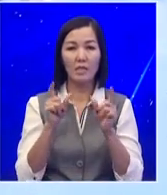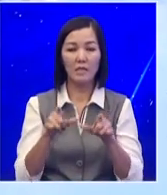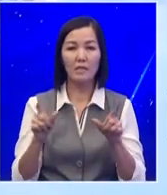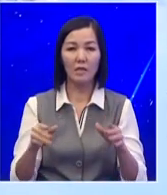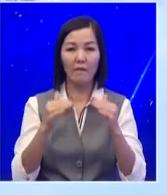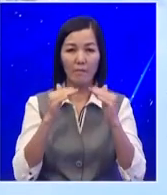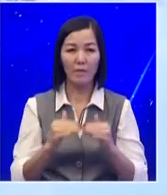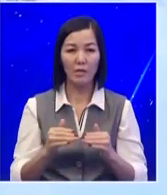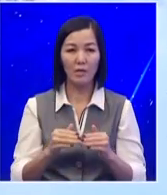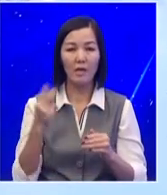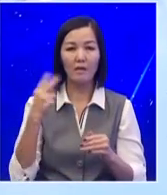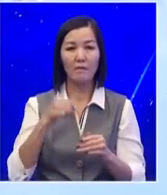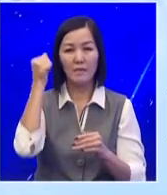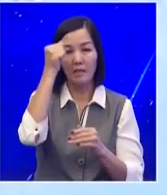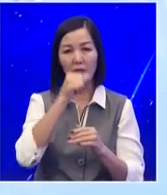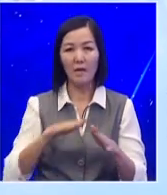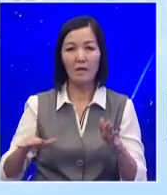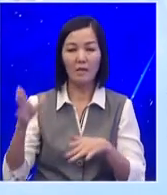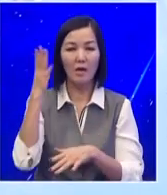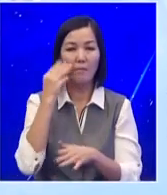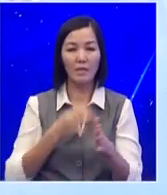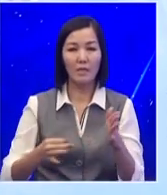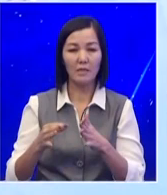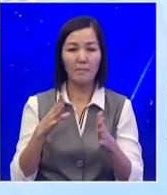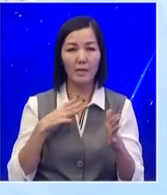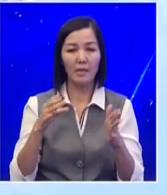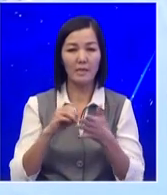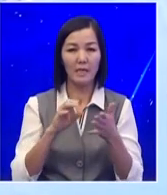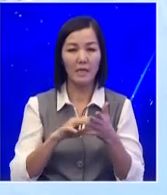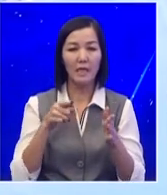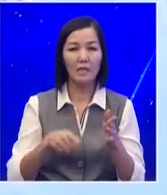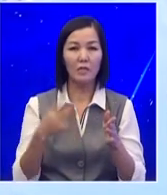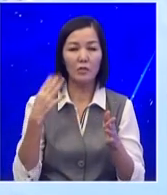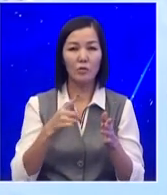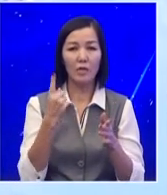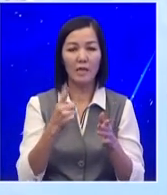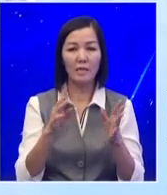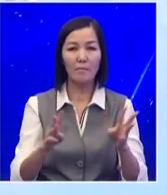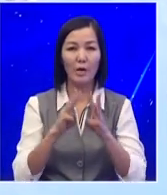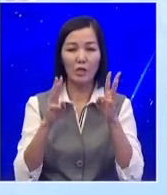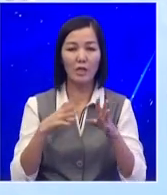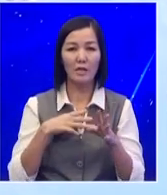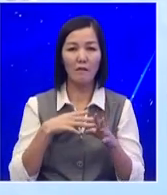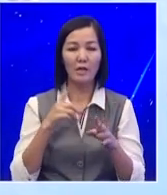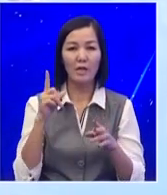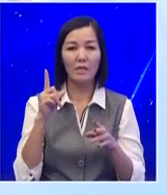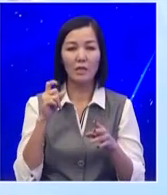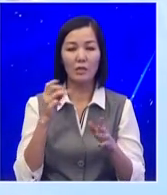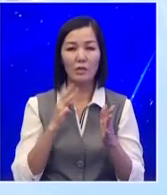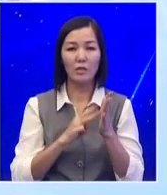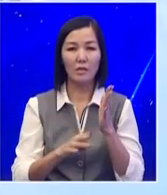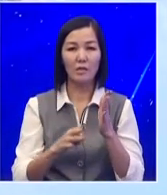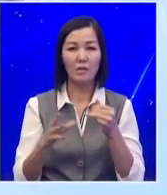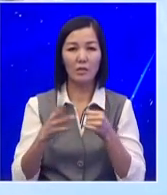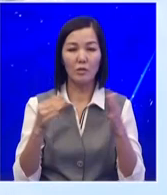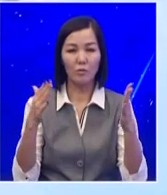период 2020 года на территории Алматинской области было зарегистрировано 1041 пожаров. Из них 683 пожара произошло в жилом